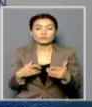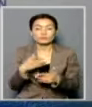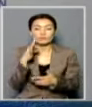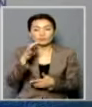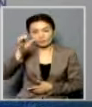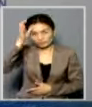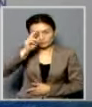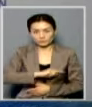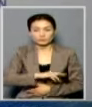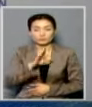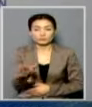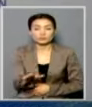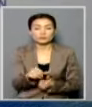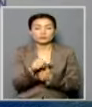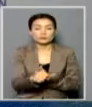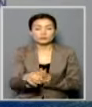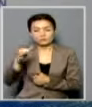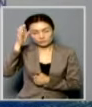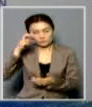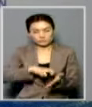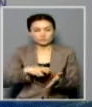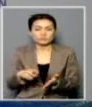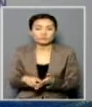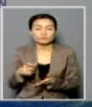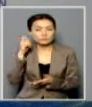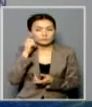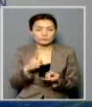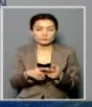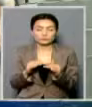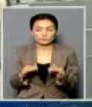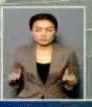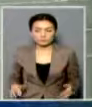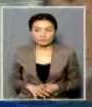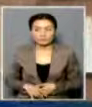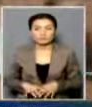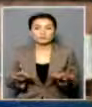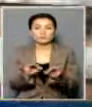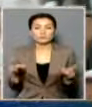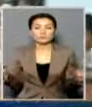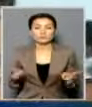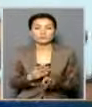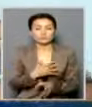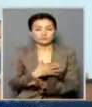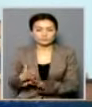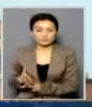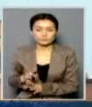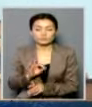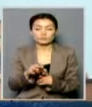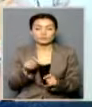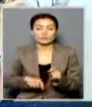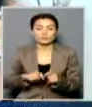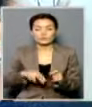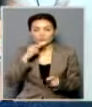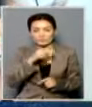образования отсутствие учета возрастных особенностей детей стоит отметить что в текущем году в целях проверки